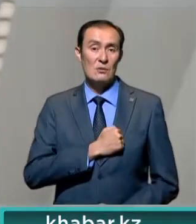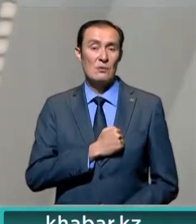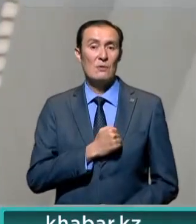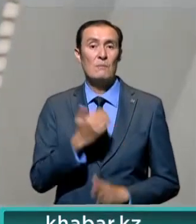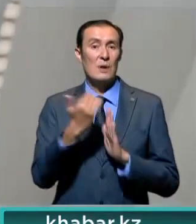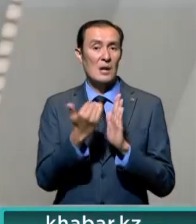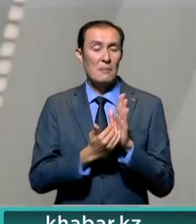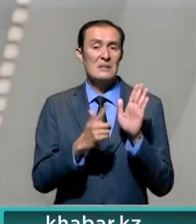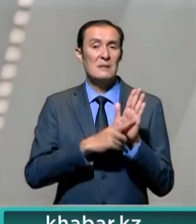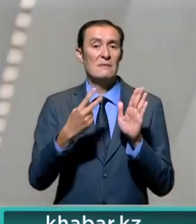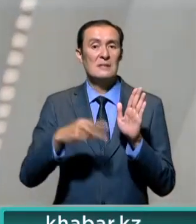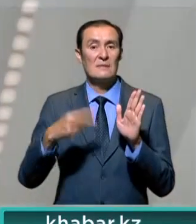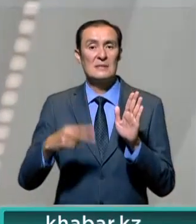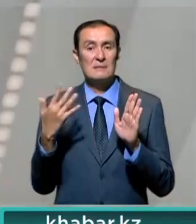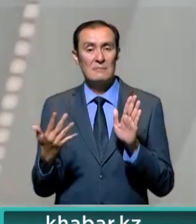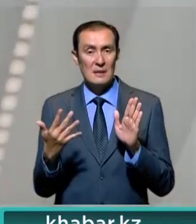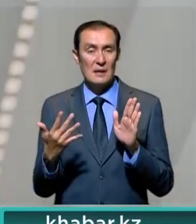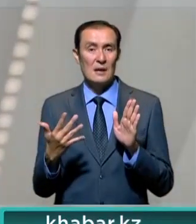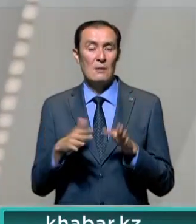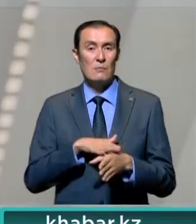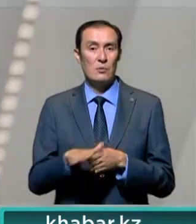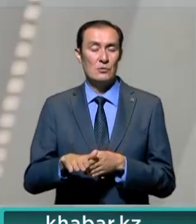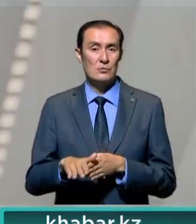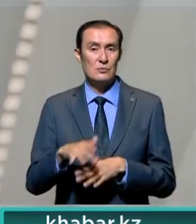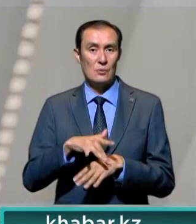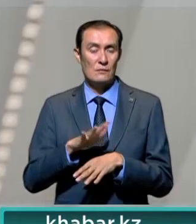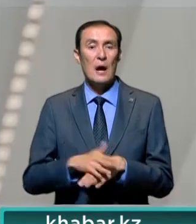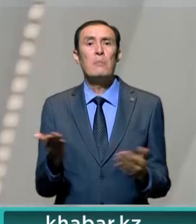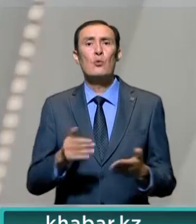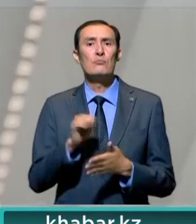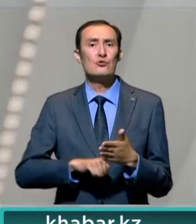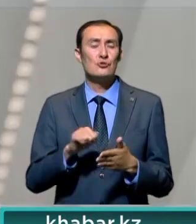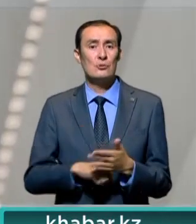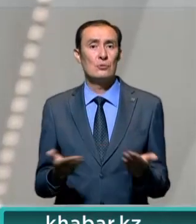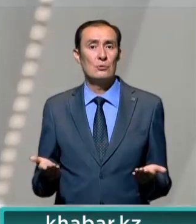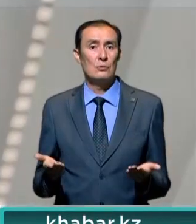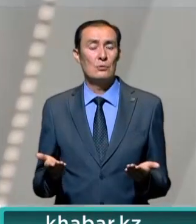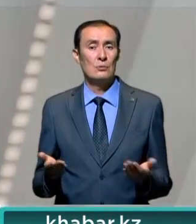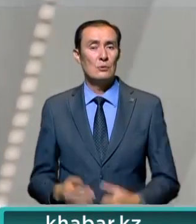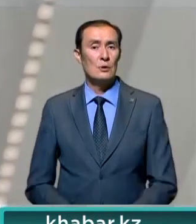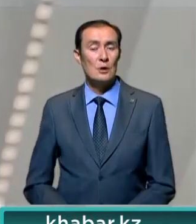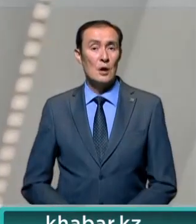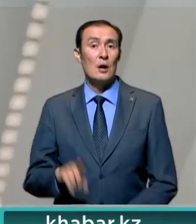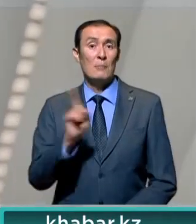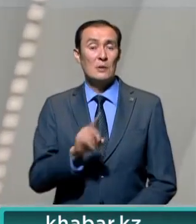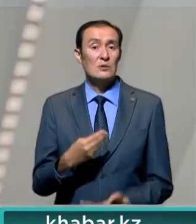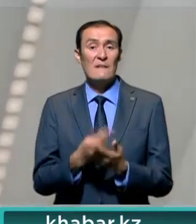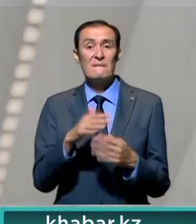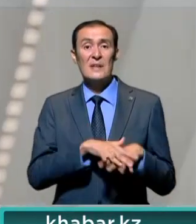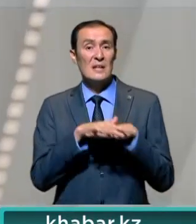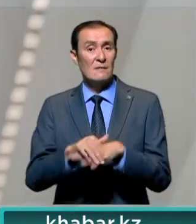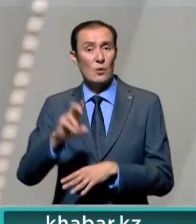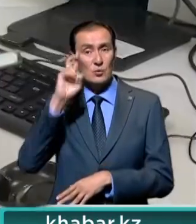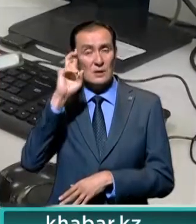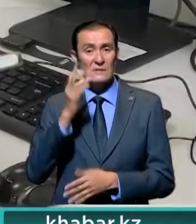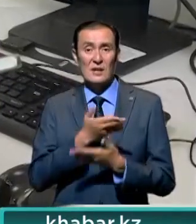государственная программа 7-20-25 приостановлена полностью. А по какой причине? Потому что финансирование от государства